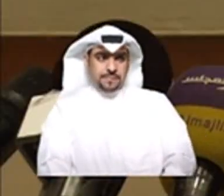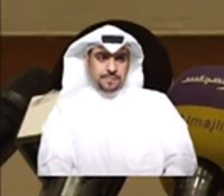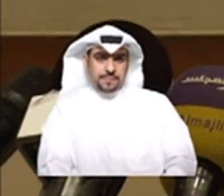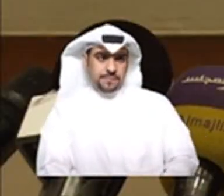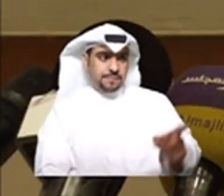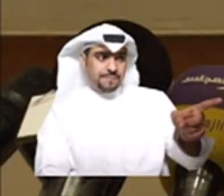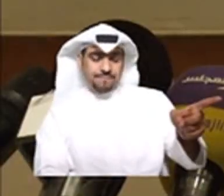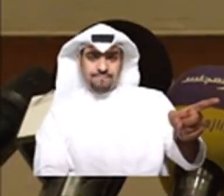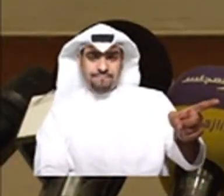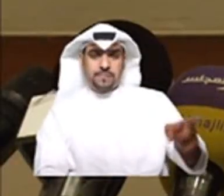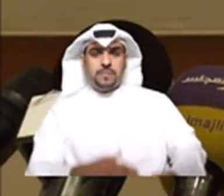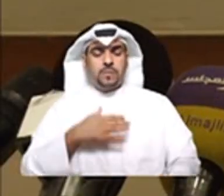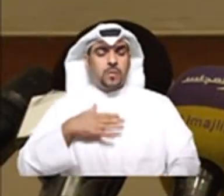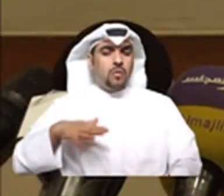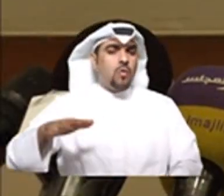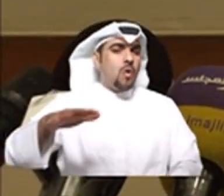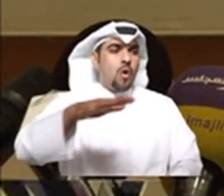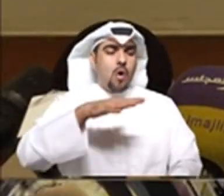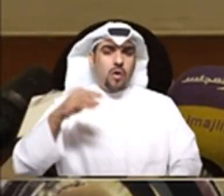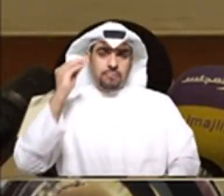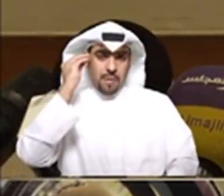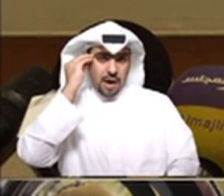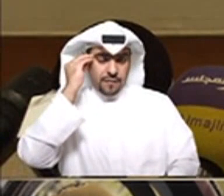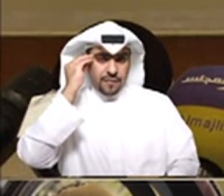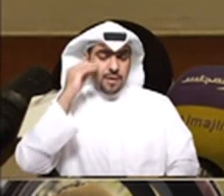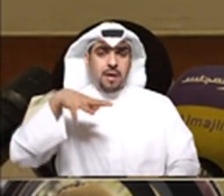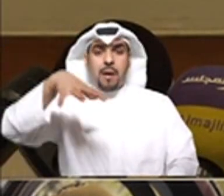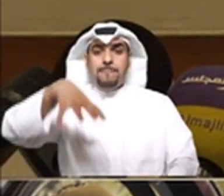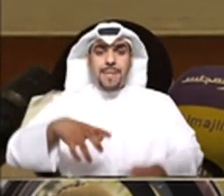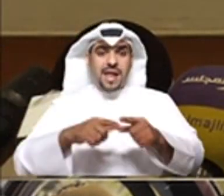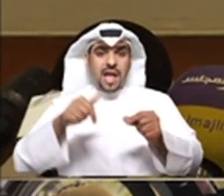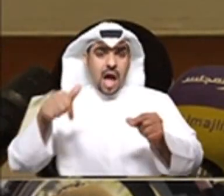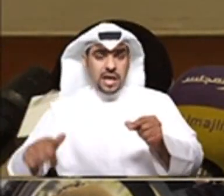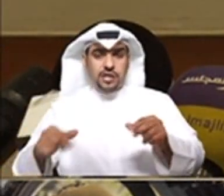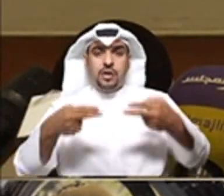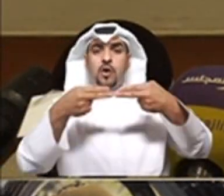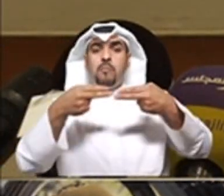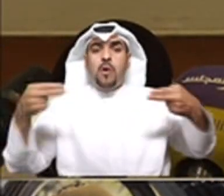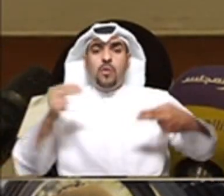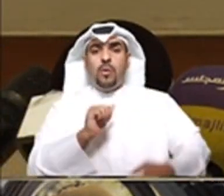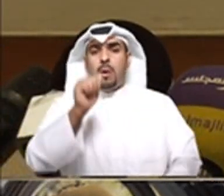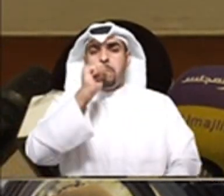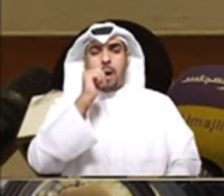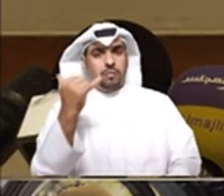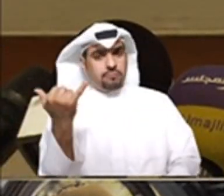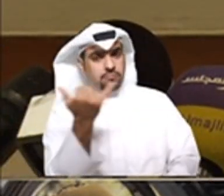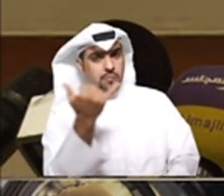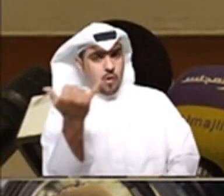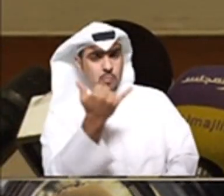وكلنا نعرف حقيقة أهمية موضوع المياه لدول مجلس التعاون، وكلنا نعرف أيضا